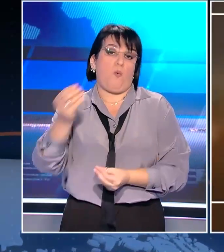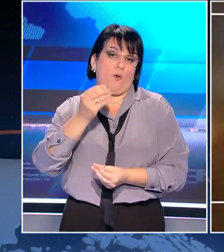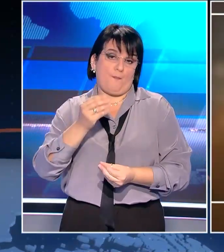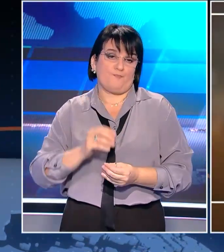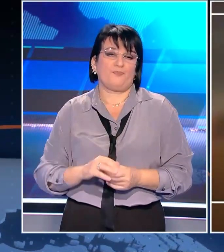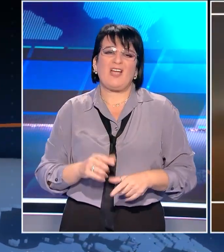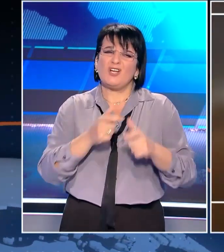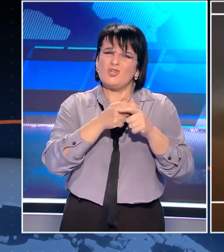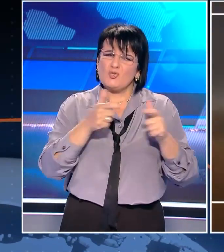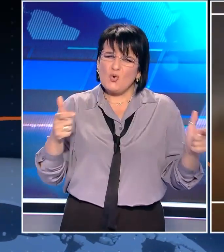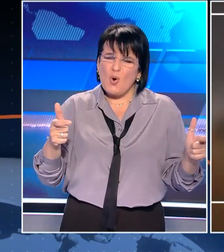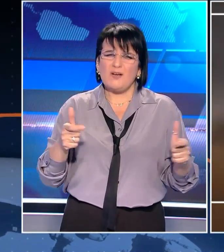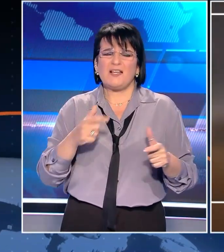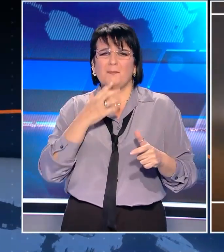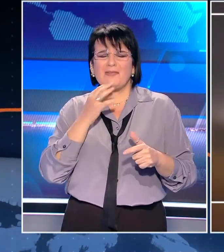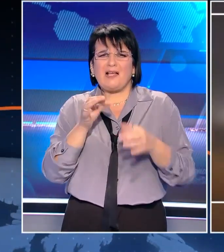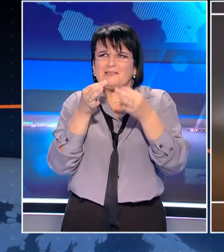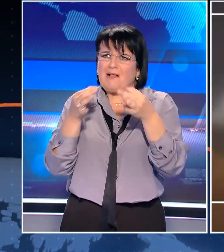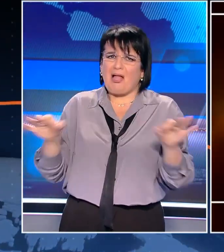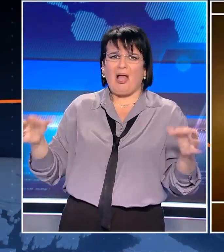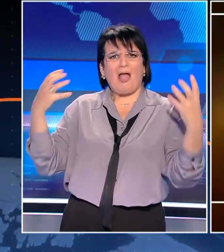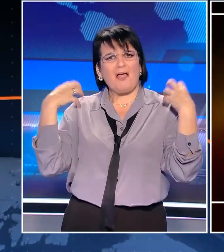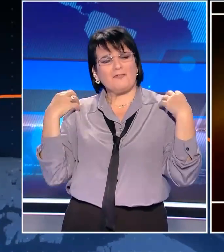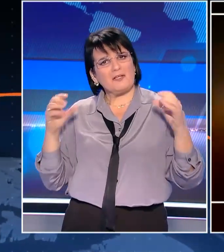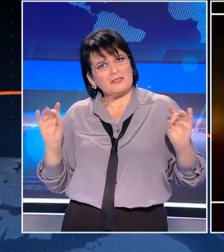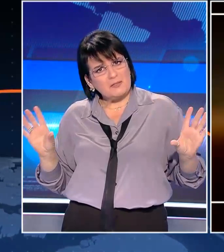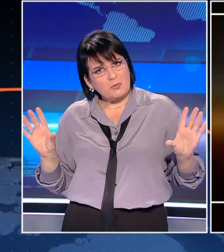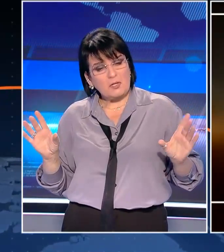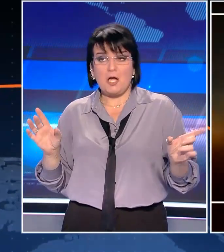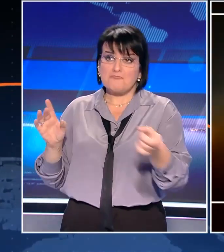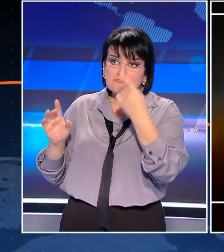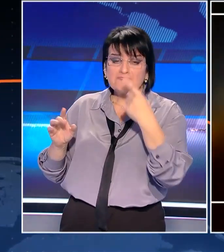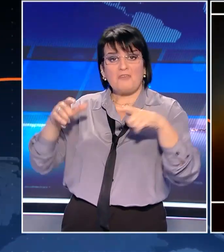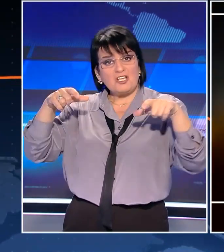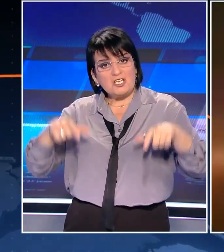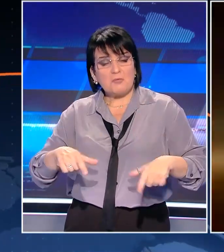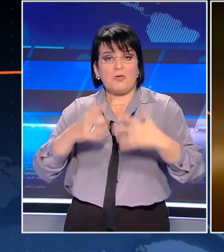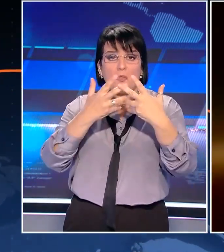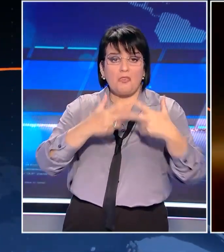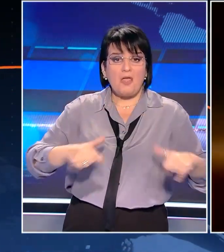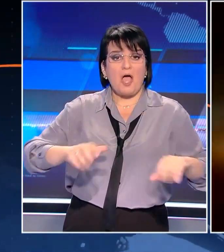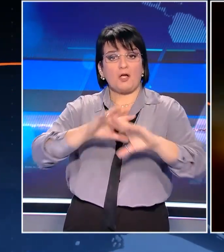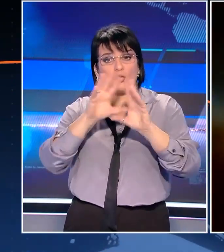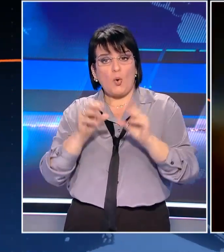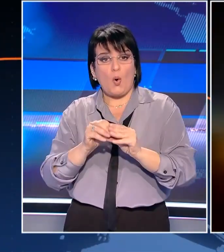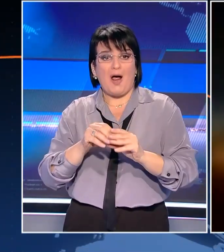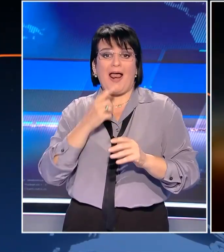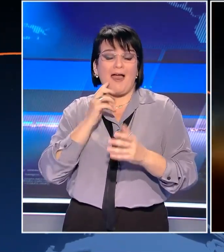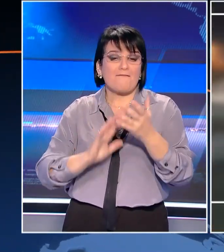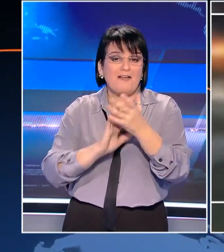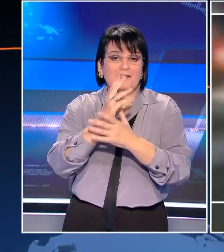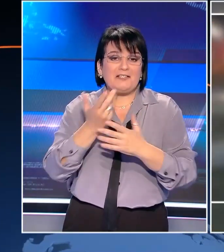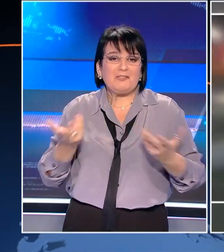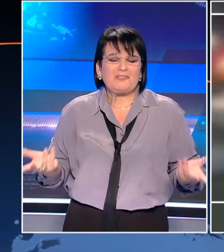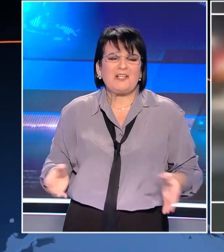Τα σχολεία τα απεγύμνωσαν. Πρέπει να πάει στο γήπεδο, πρέπει να πάει στο θέατρο. Εγώ δεν περίμενα βελτίωση.